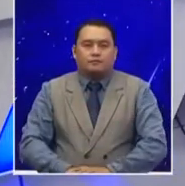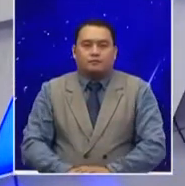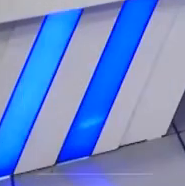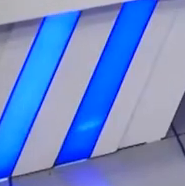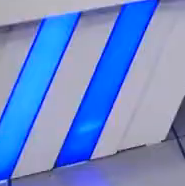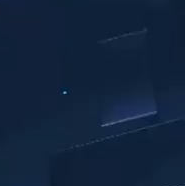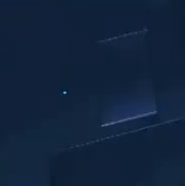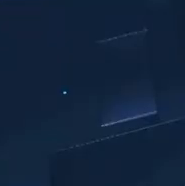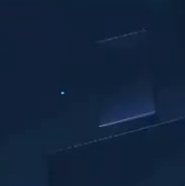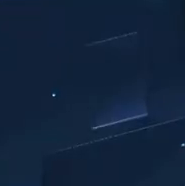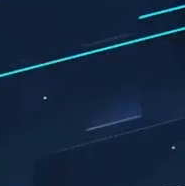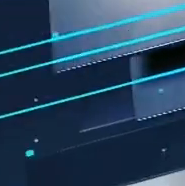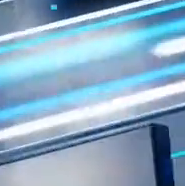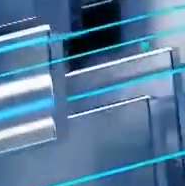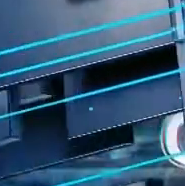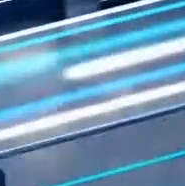главном.